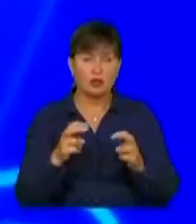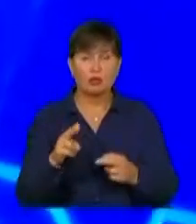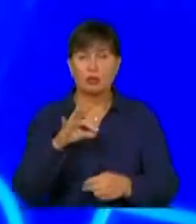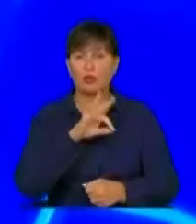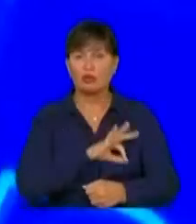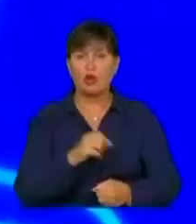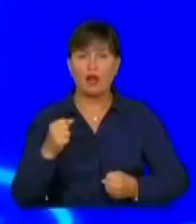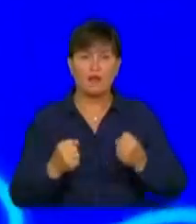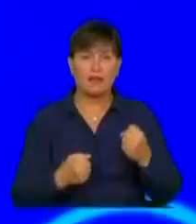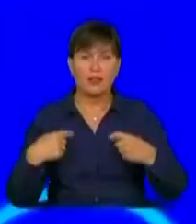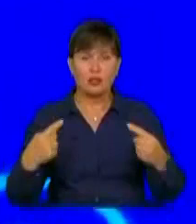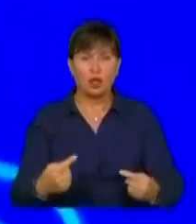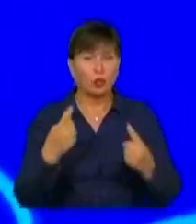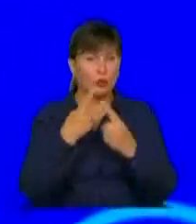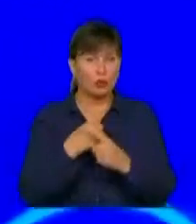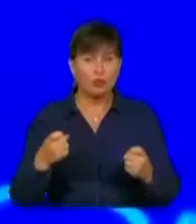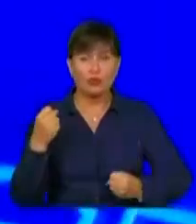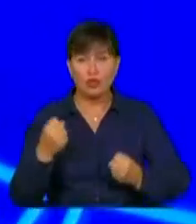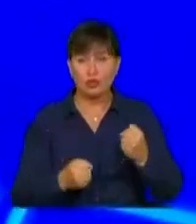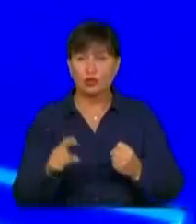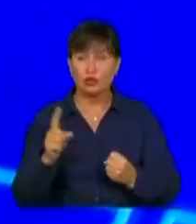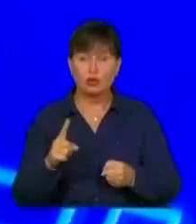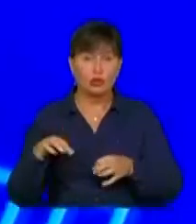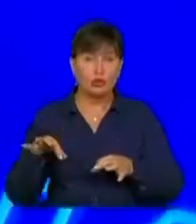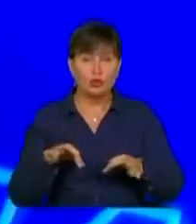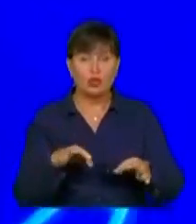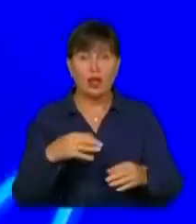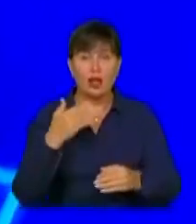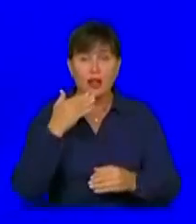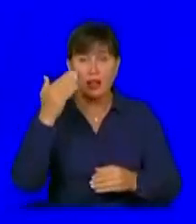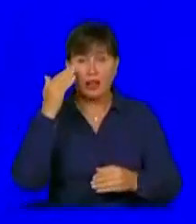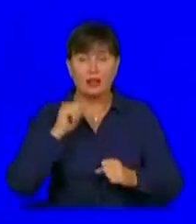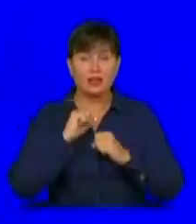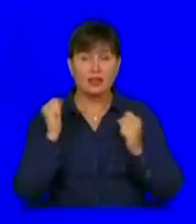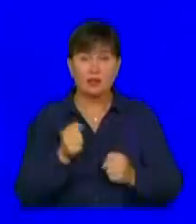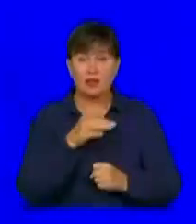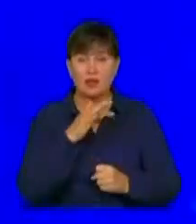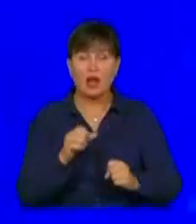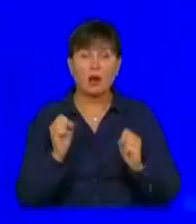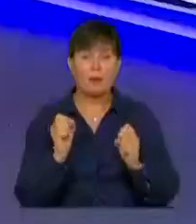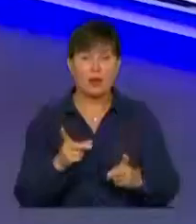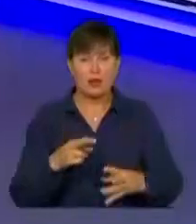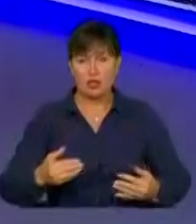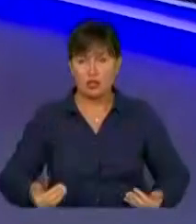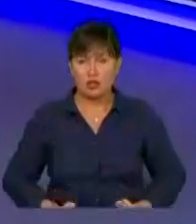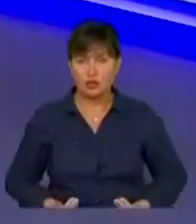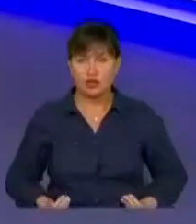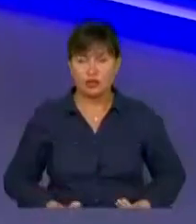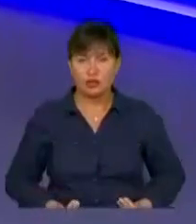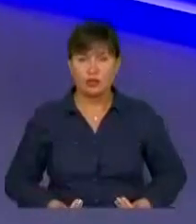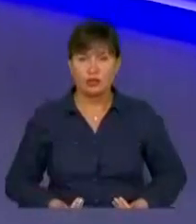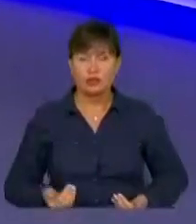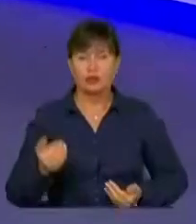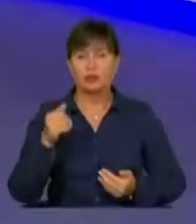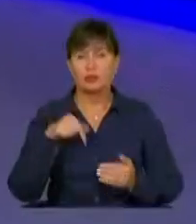использованию автомобильных шин предупреждают водителей, что езда на летней резине в зимний период опасна для жизни. Покрышки